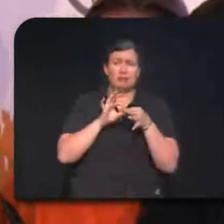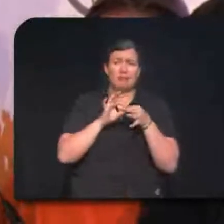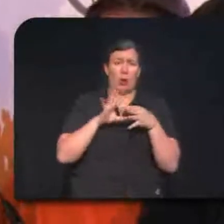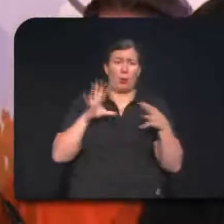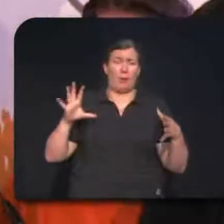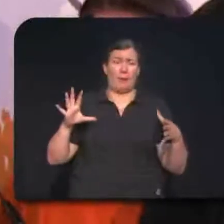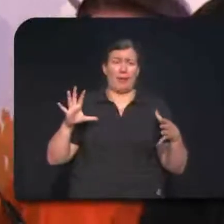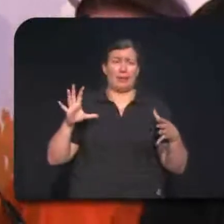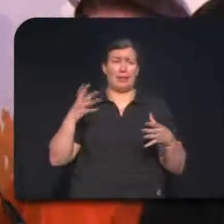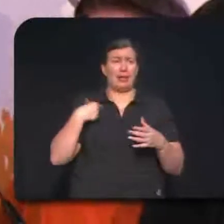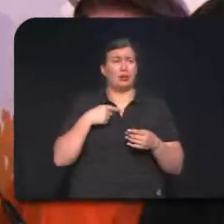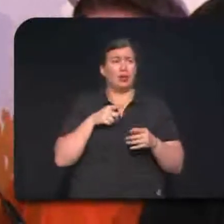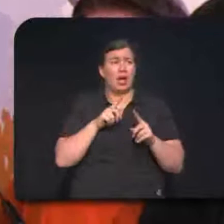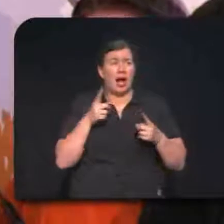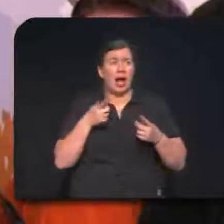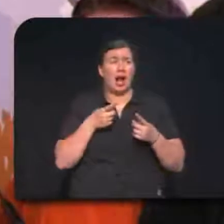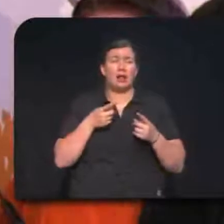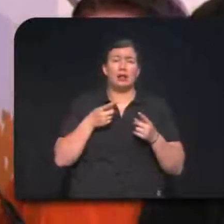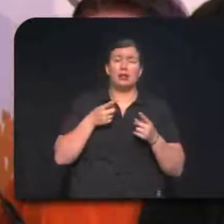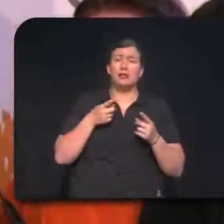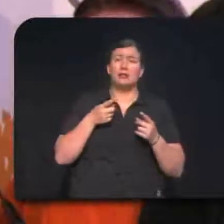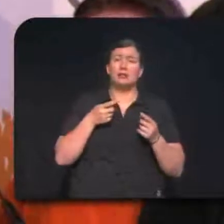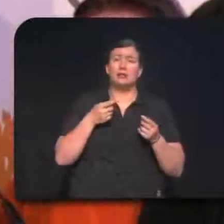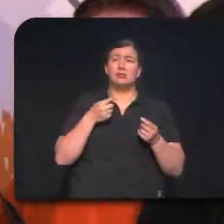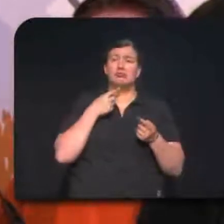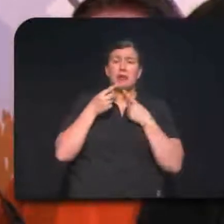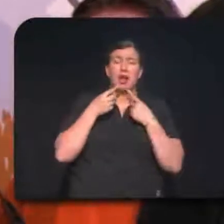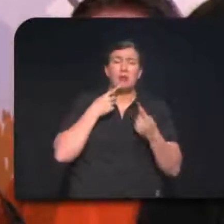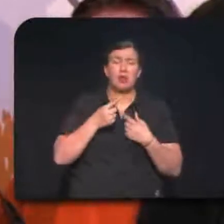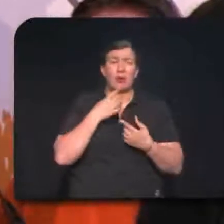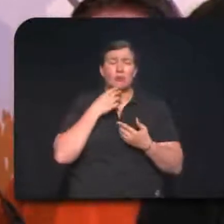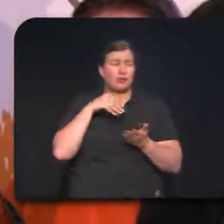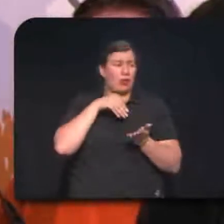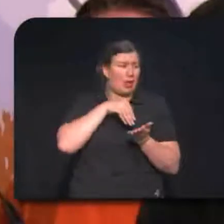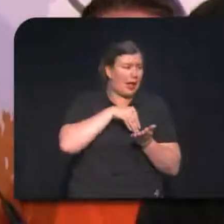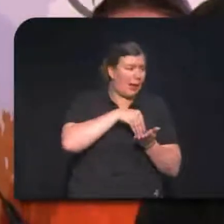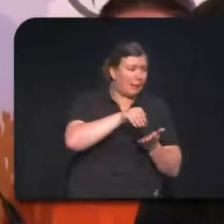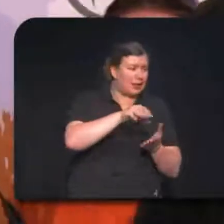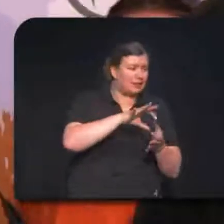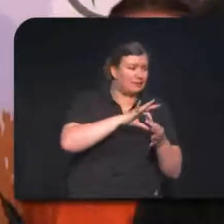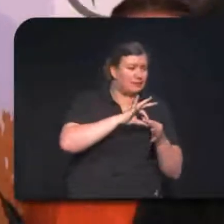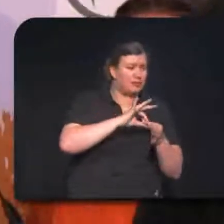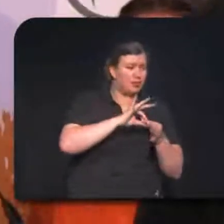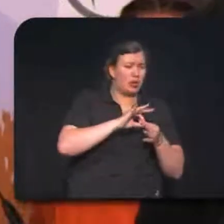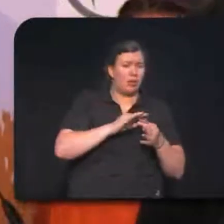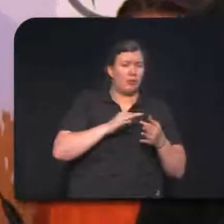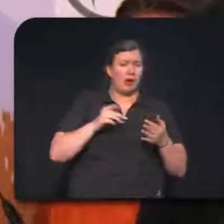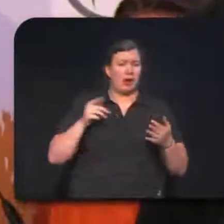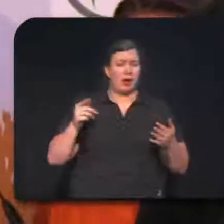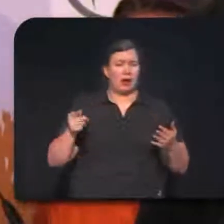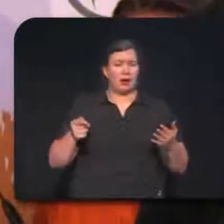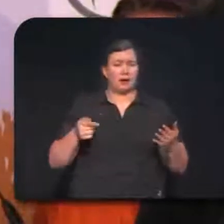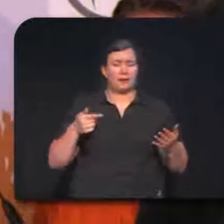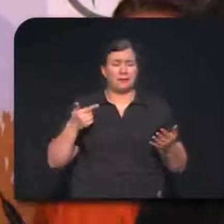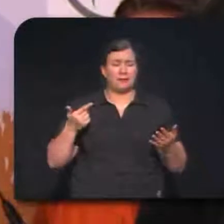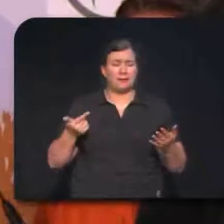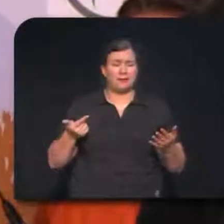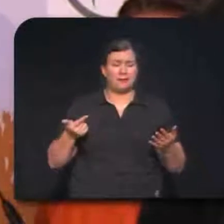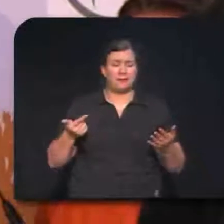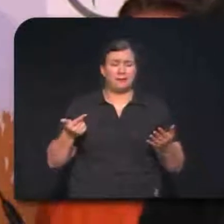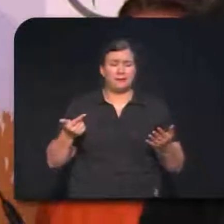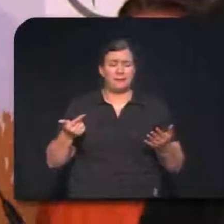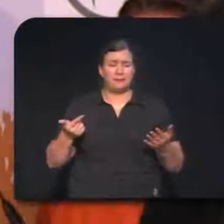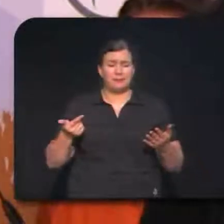anders Abkommen ab die durch die Hintertür eben solche Vorhaben danke entgegen